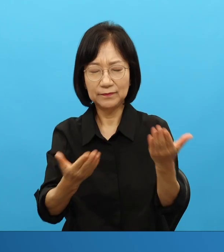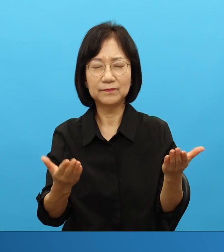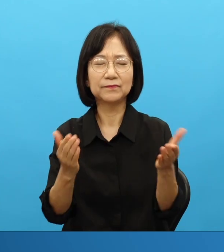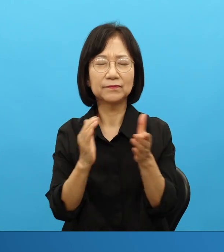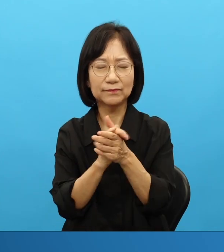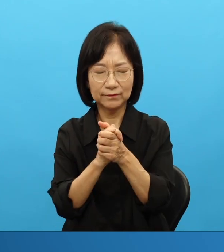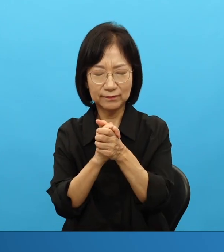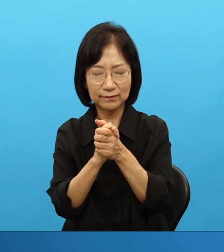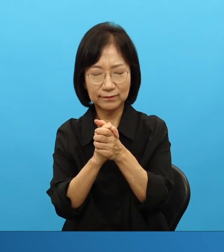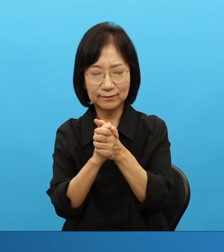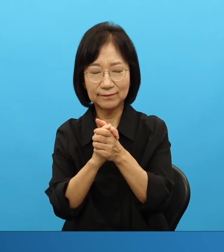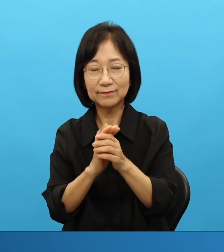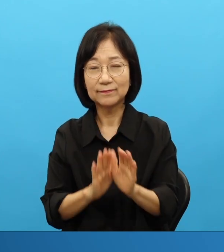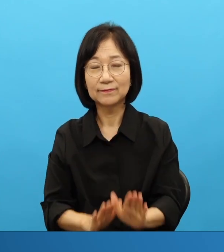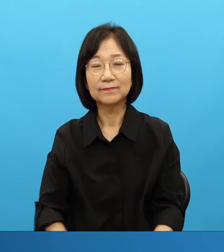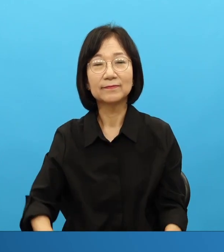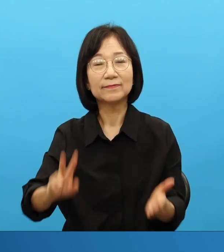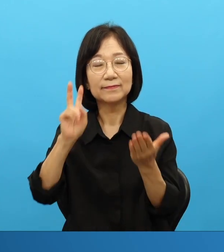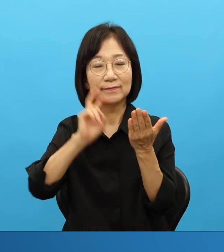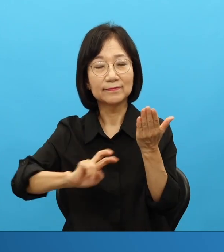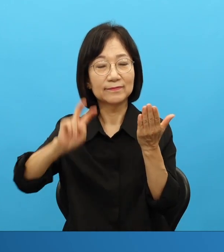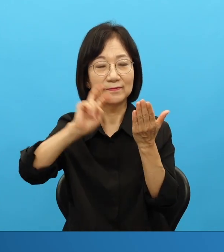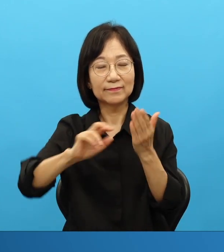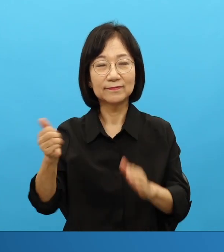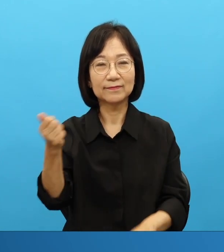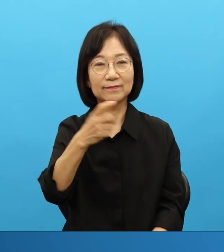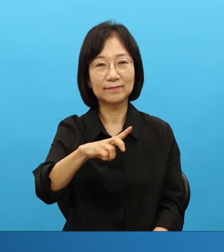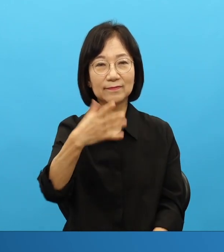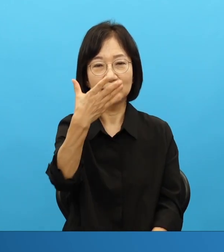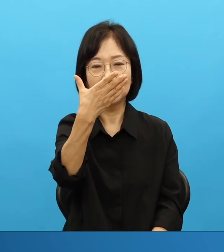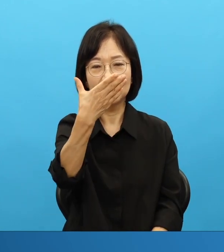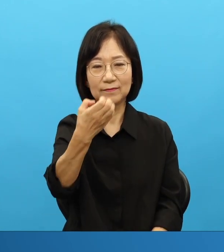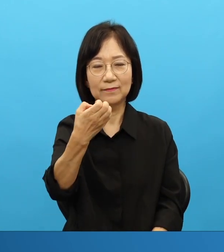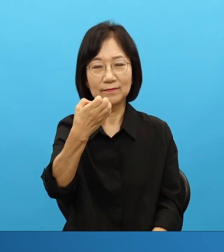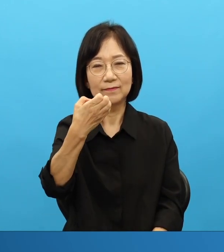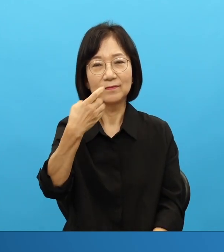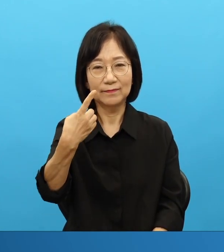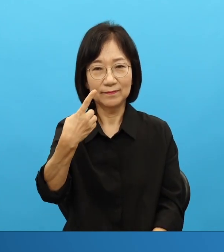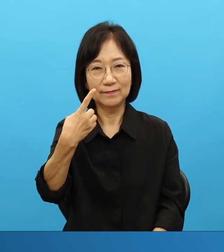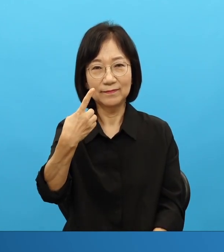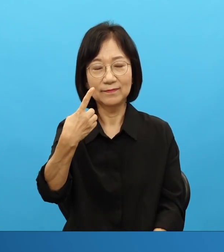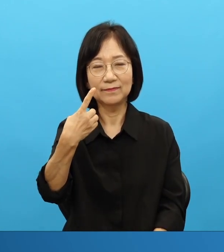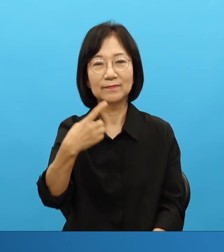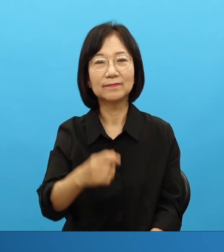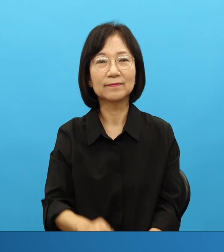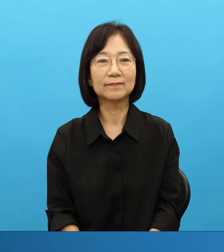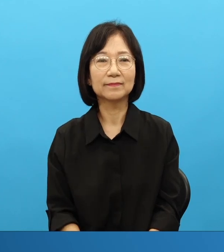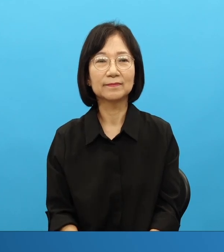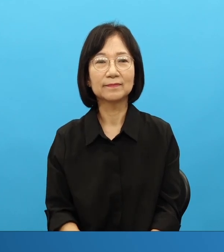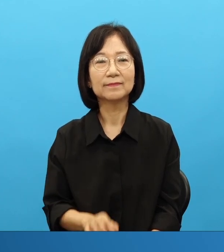아멘. Amen. 찬송 91장 찬송드립니다. Let us sing hymn 91 together.